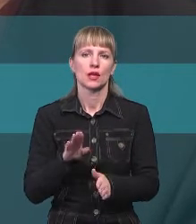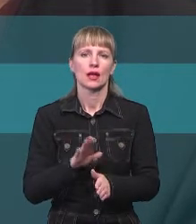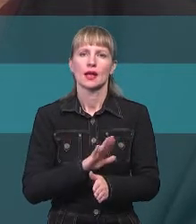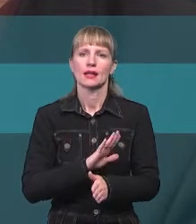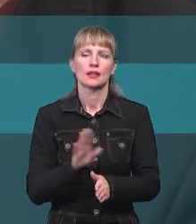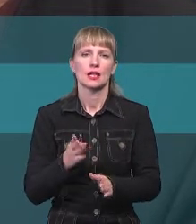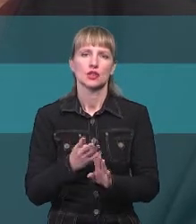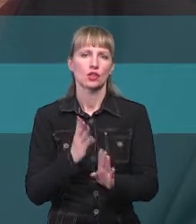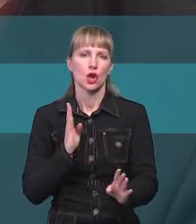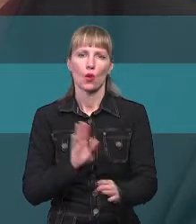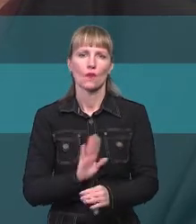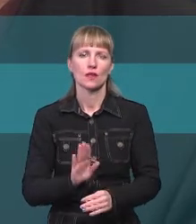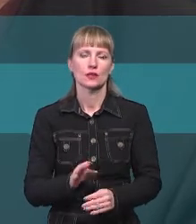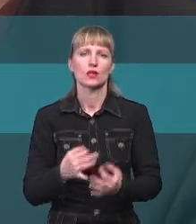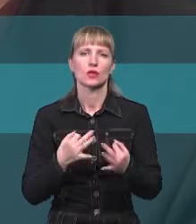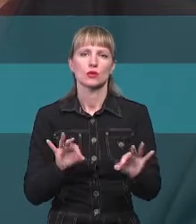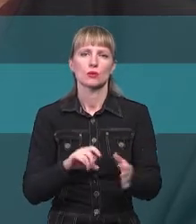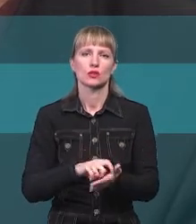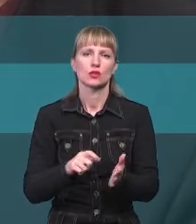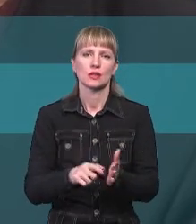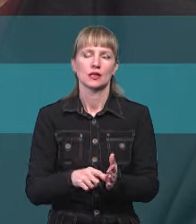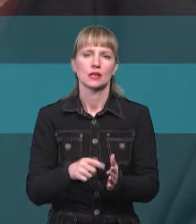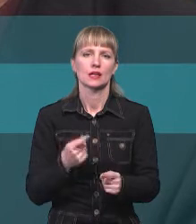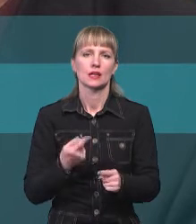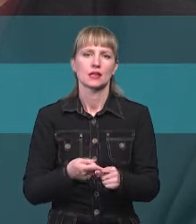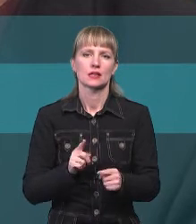не черговість. В «Доступному житлі» це